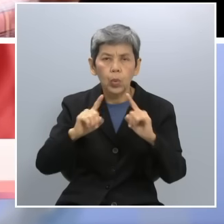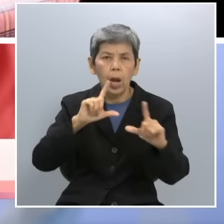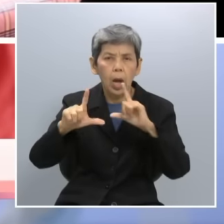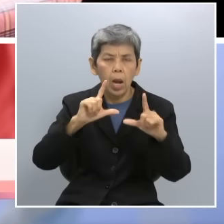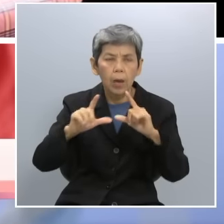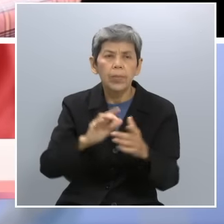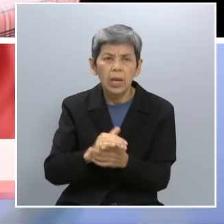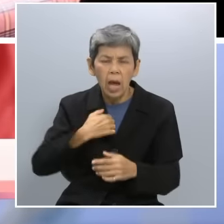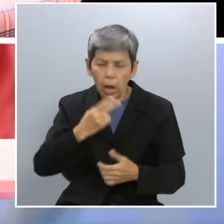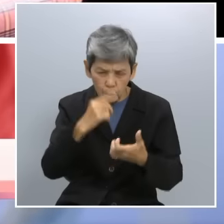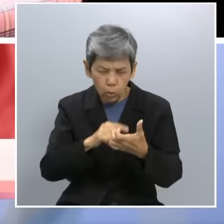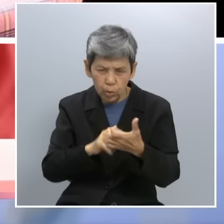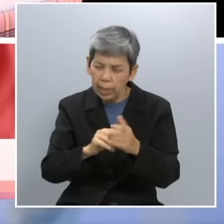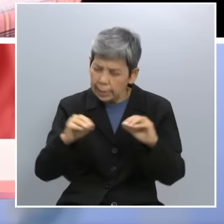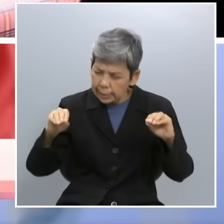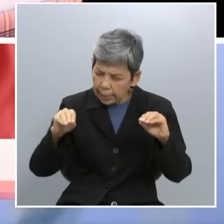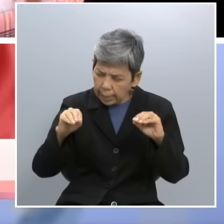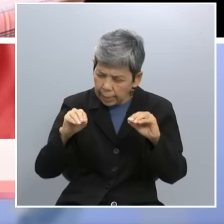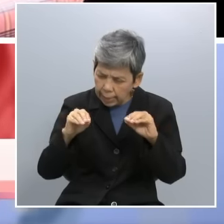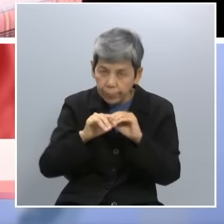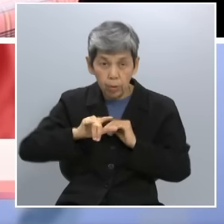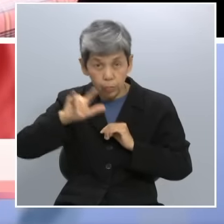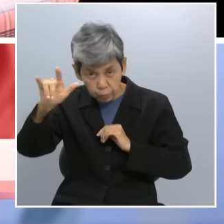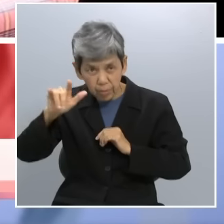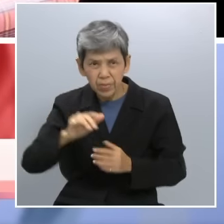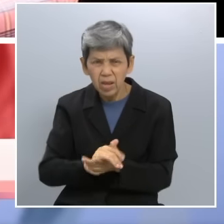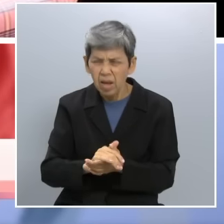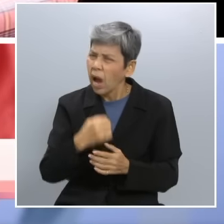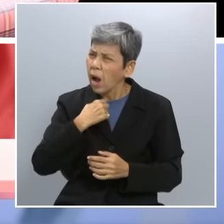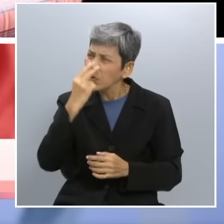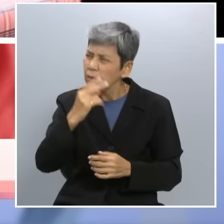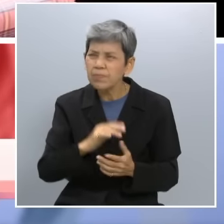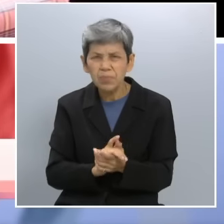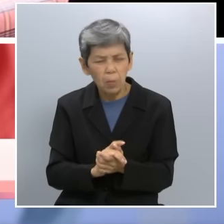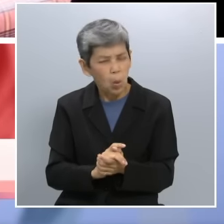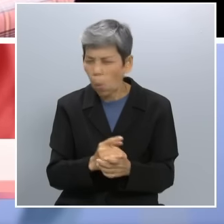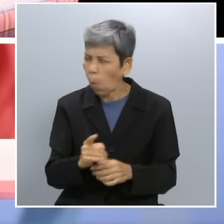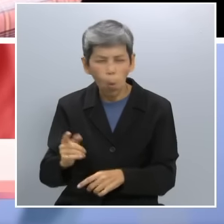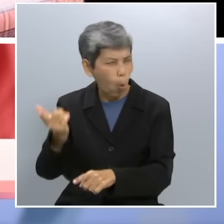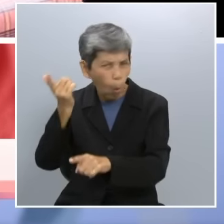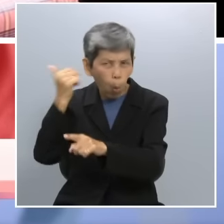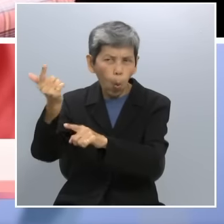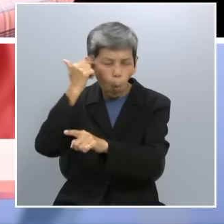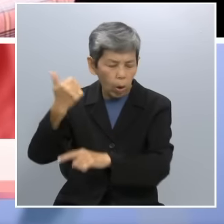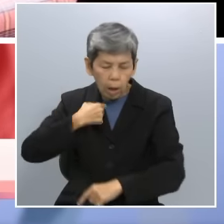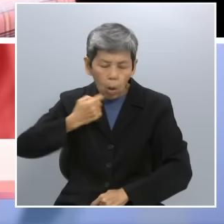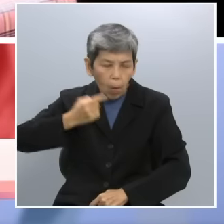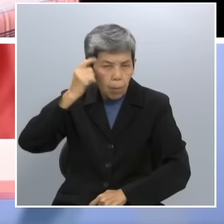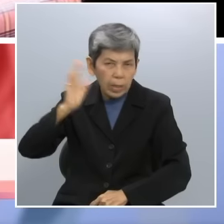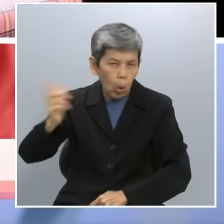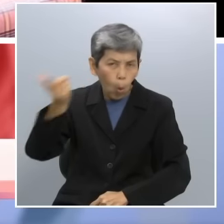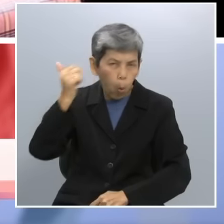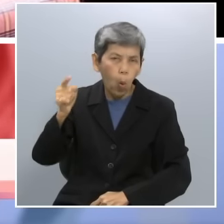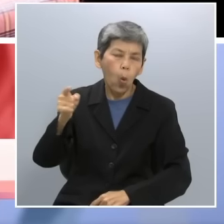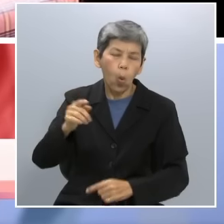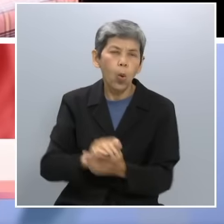ให้เออเขาก็คงดูว่าจะอีกกี่นาทีกว่าจะถึงกว่าจะรีบบินอะไรอย่างเงี้ยมันคือมันเค้าเรียกว่ามันเนียนน่ะมันเนียนจนหนูไม่ได้คิดอะไรอ่ะค่ะค่ะ